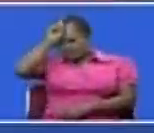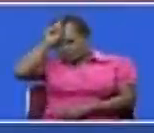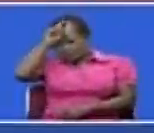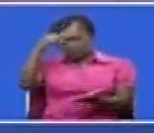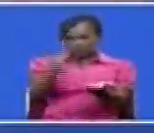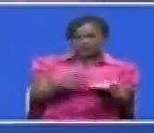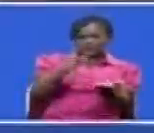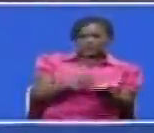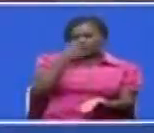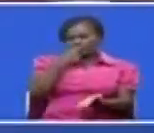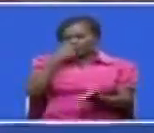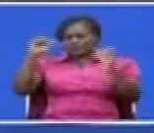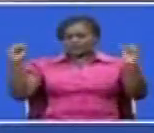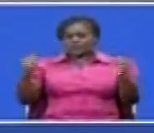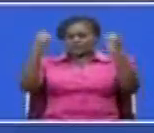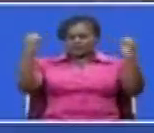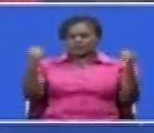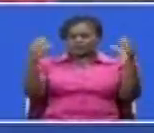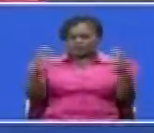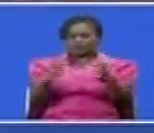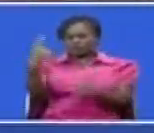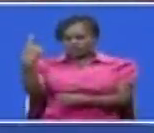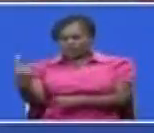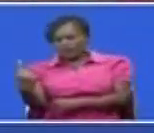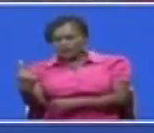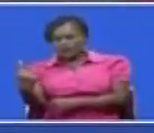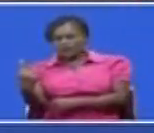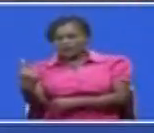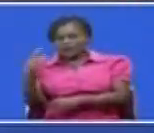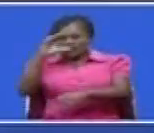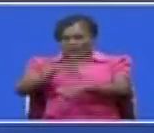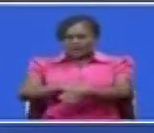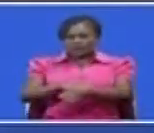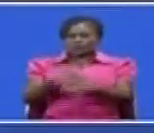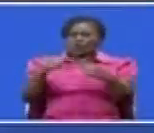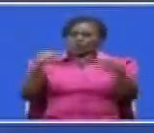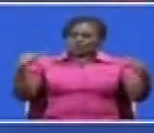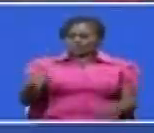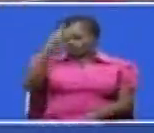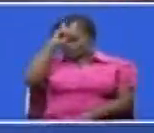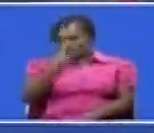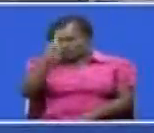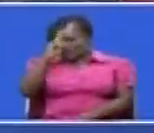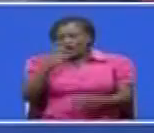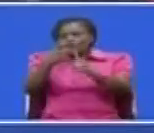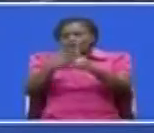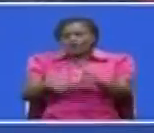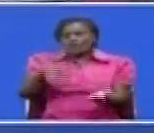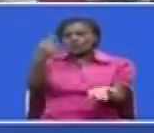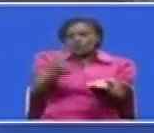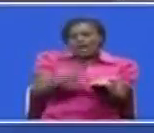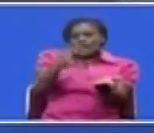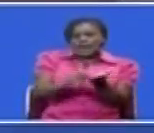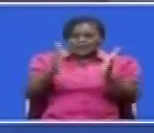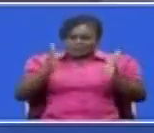Tanzania. Bingwa wa kitaifa katika kitengo cha super lightweight Michael Hurricane Odhiambo alipata upinzani mkali na kutitigwa na Mganda Charles Mulindo katika raundi ya